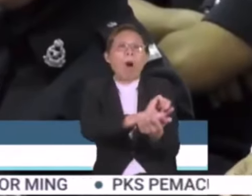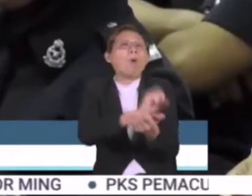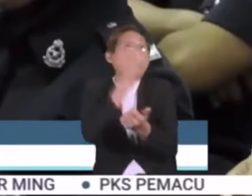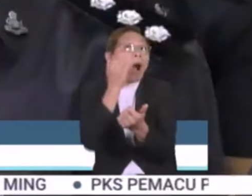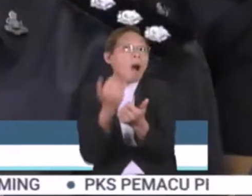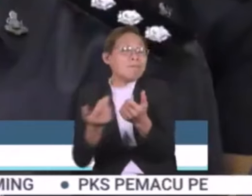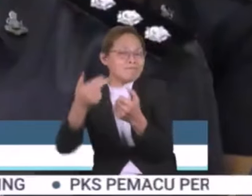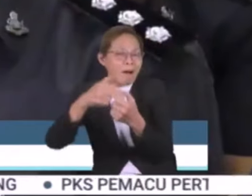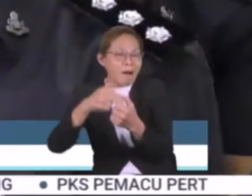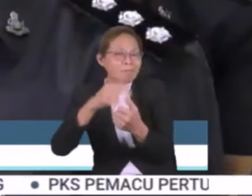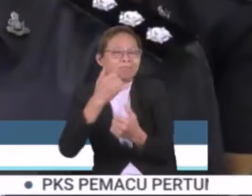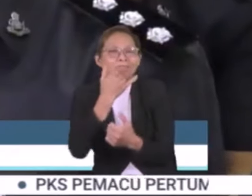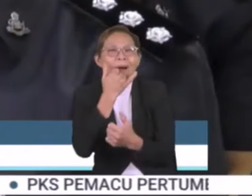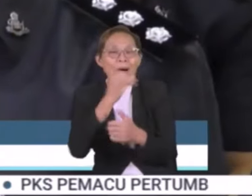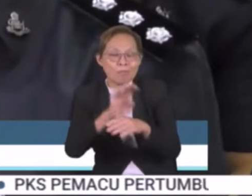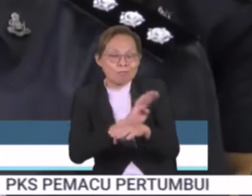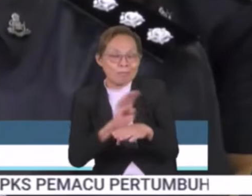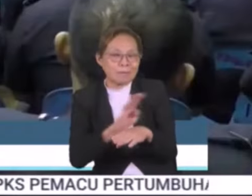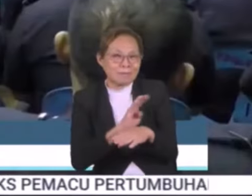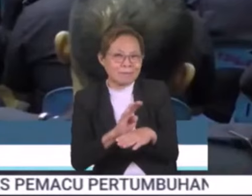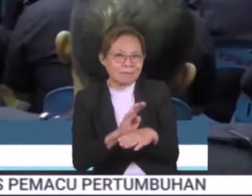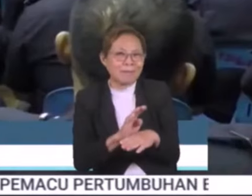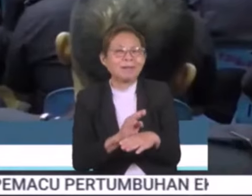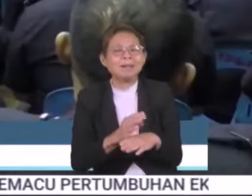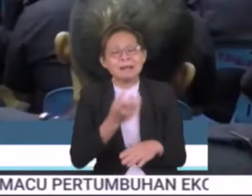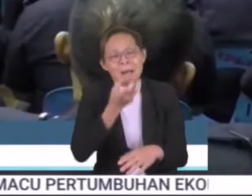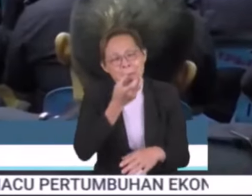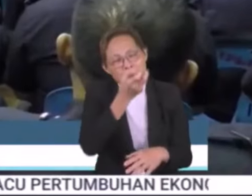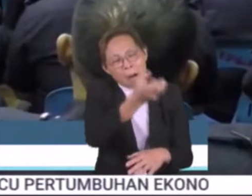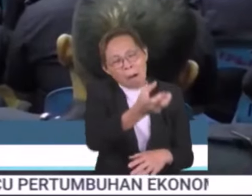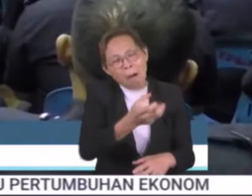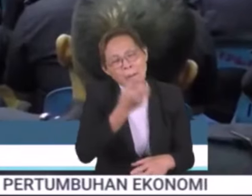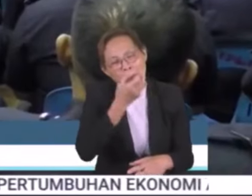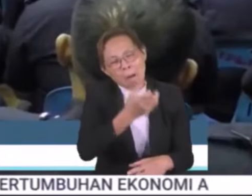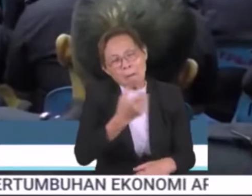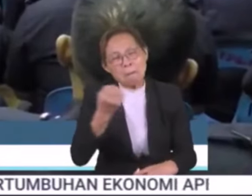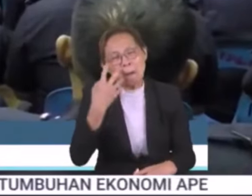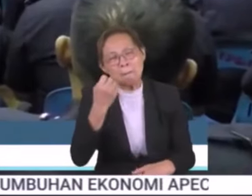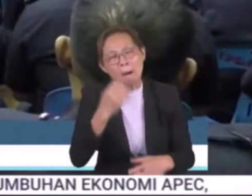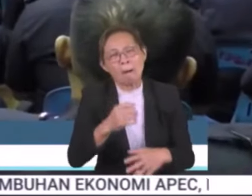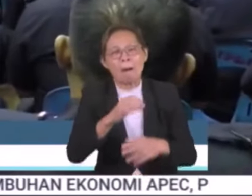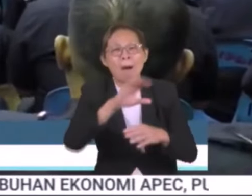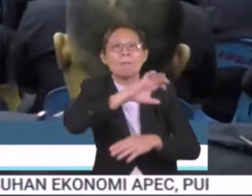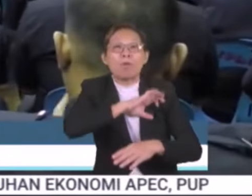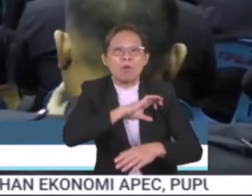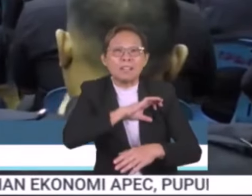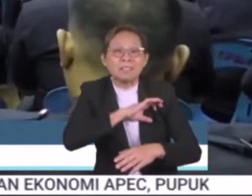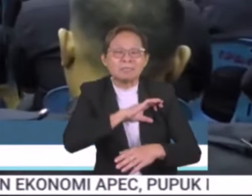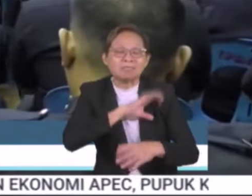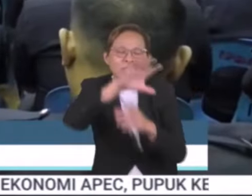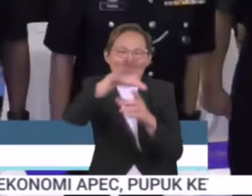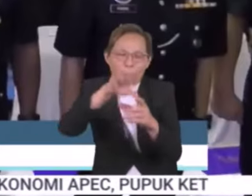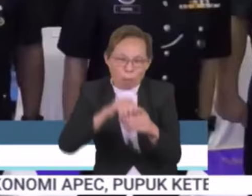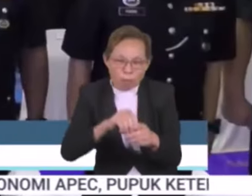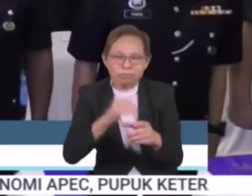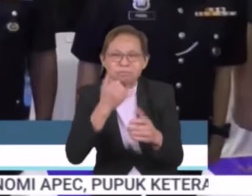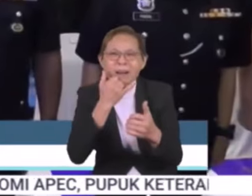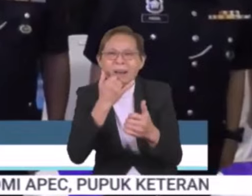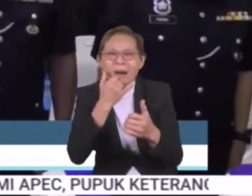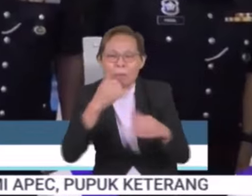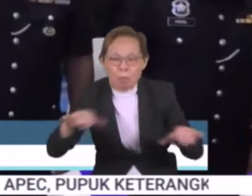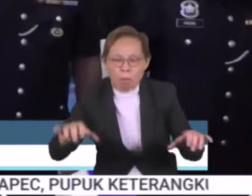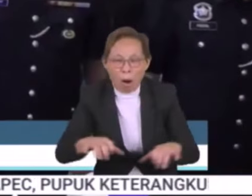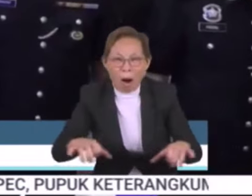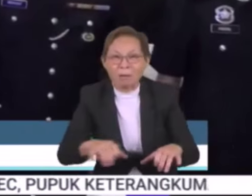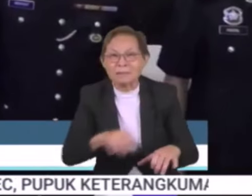kerana terlibat kes jenayah komersial. Beliau melahirkan rasa kecewa dengan tindakan warga PDRM yang terlibat dalam kes salah laku